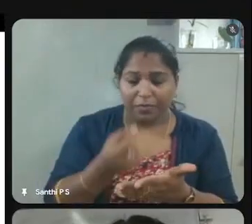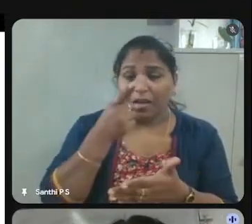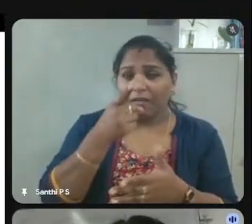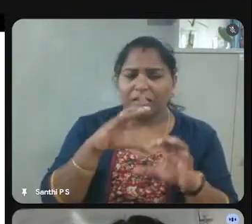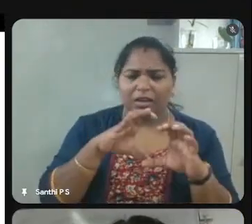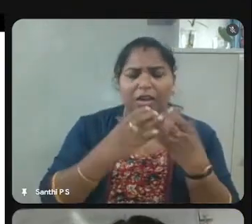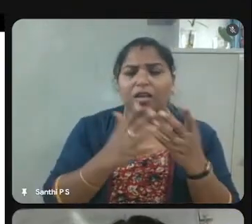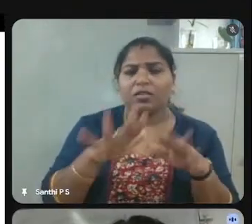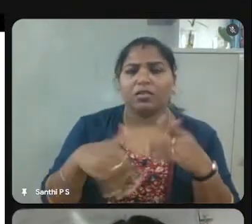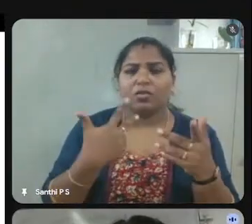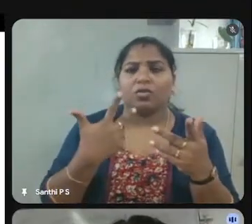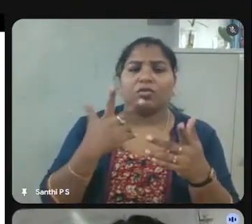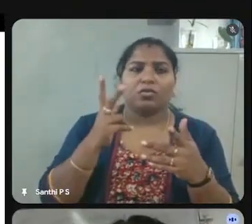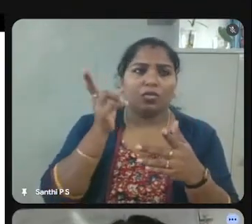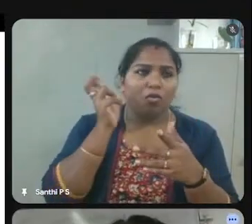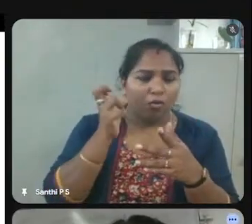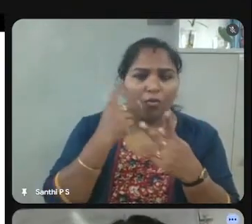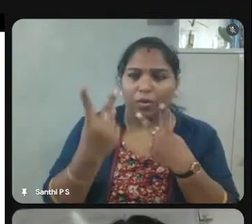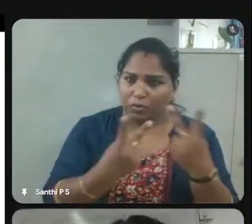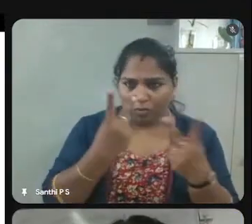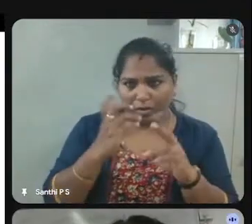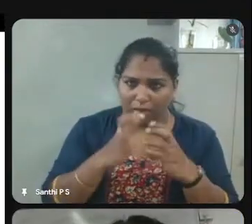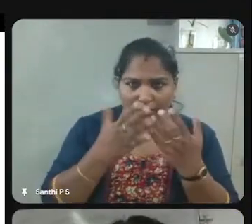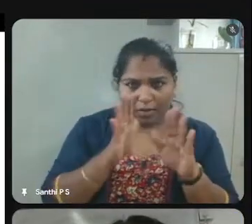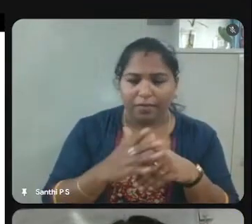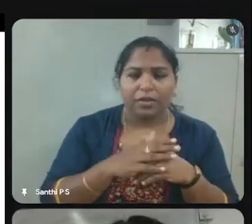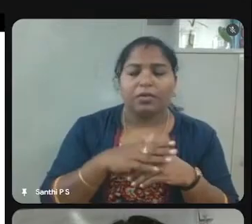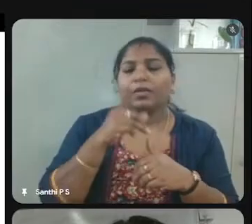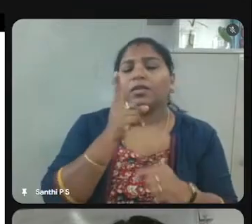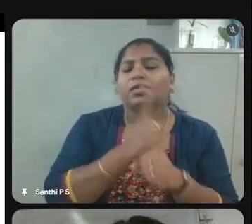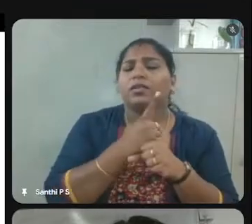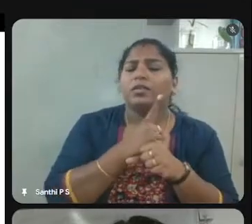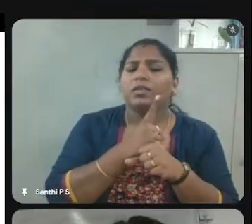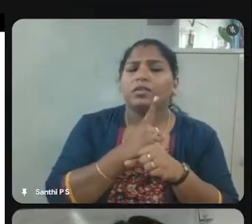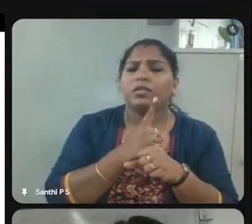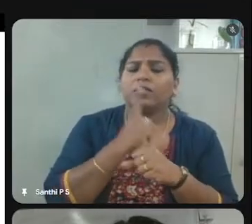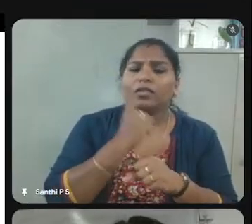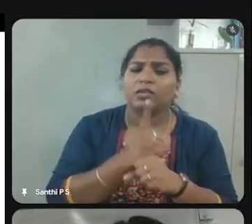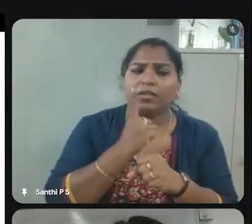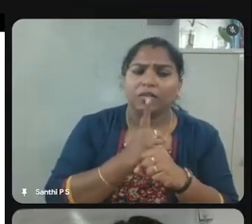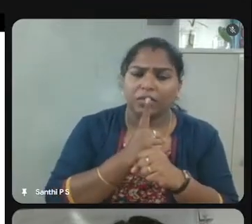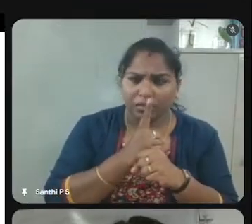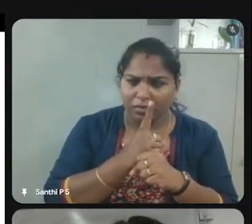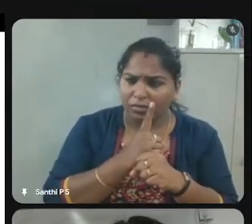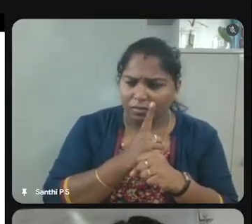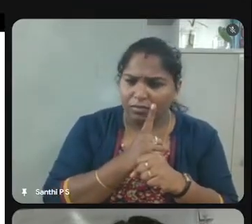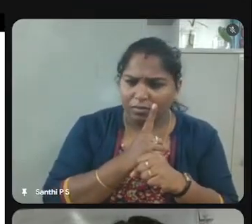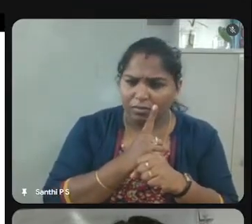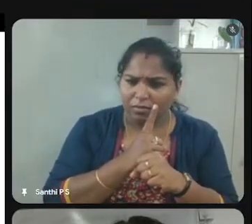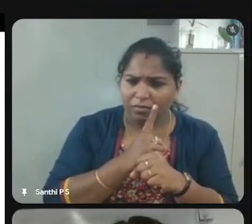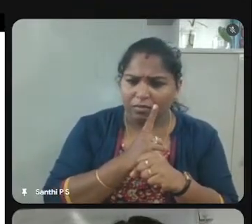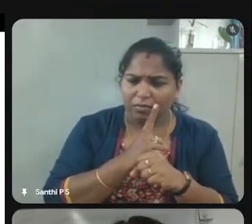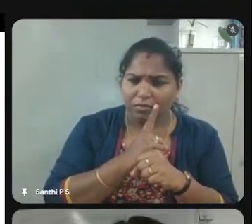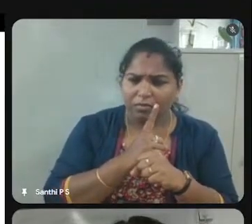ഒക്കെ മോസ്റ്റ്ലി ഓഡിയോ വിഷ്വൽ ആണ്. പിന്നെ ടീച്ചേഴ്സ് അങ്ങനെ മറ്റുള്ള കുട്ടികളെ എനിക്ക് തോന്നുന്നു അവരെ കൊണ്ട്